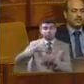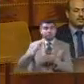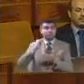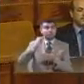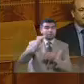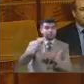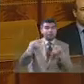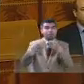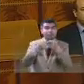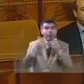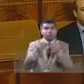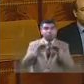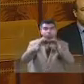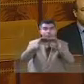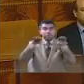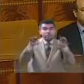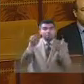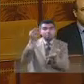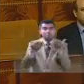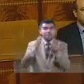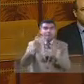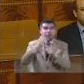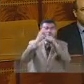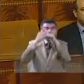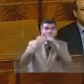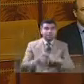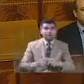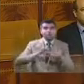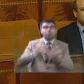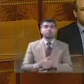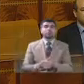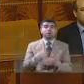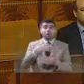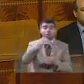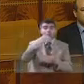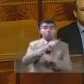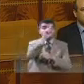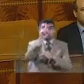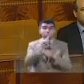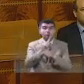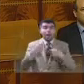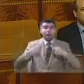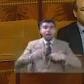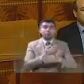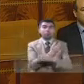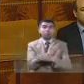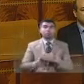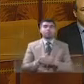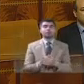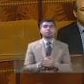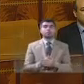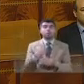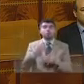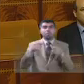استرجاع التوازنات الاقتصادية والمالية والميزانياتية، فإننا نسائلكم سيد رئيس الحكومة المحترم، ما